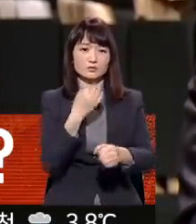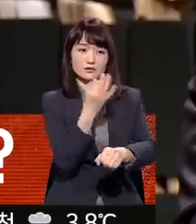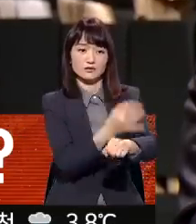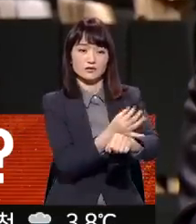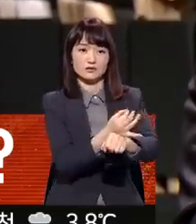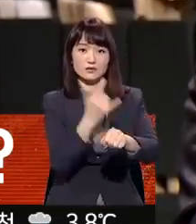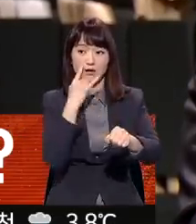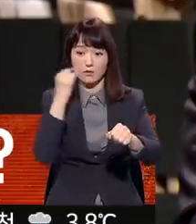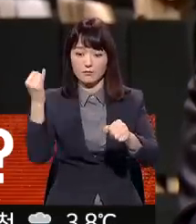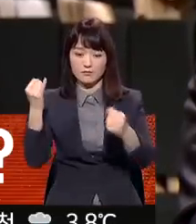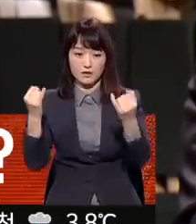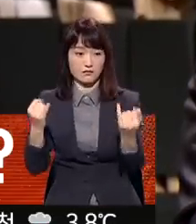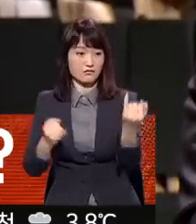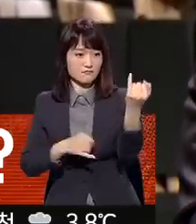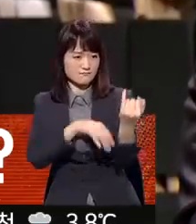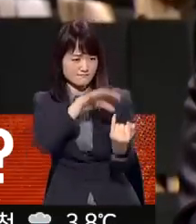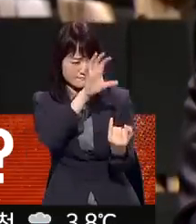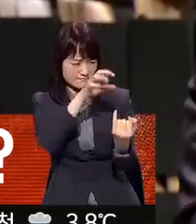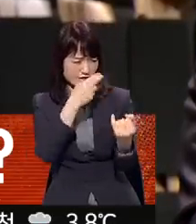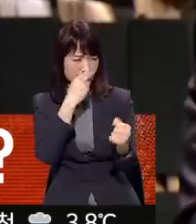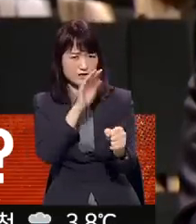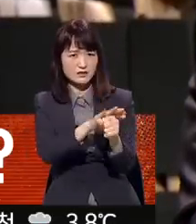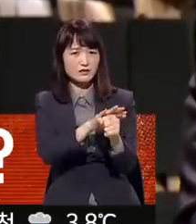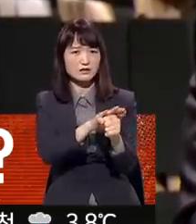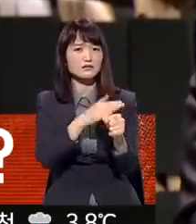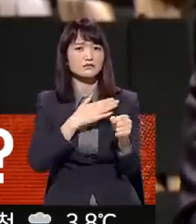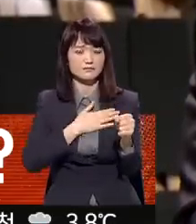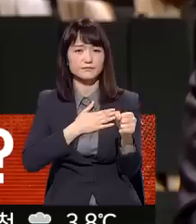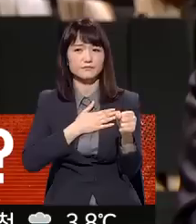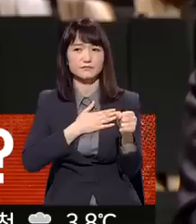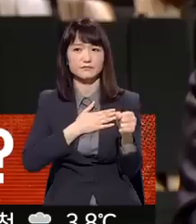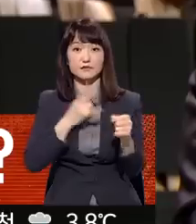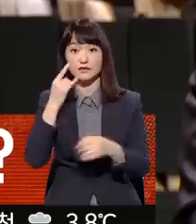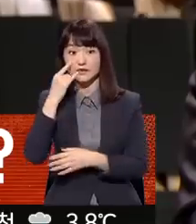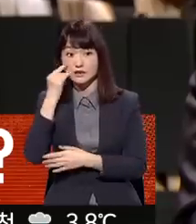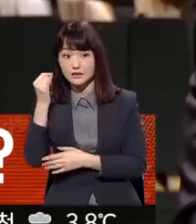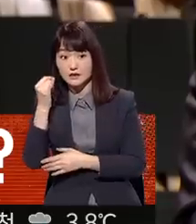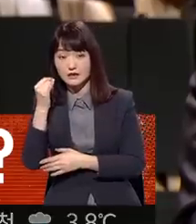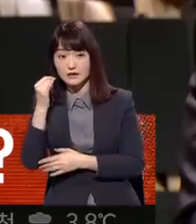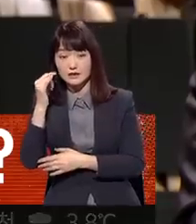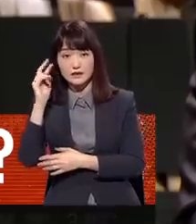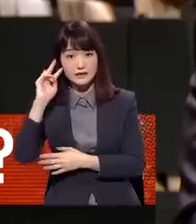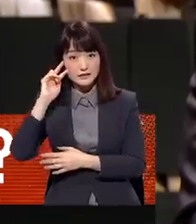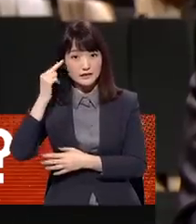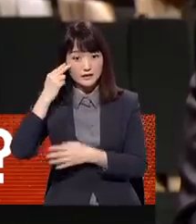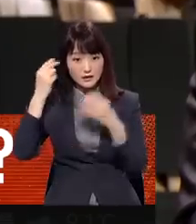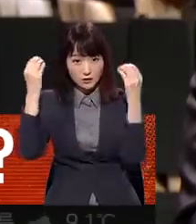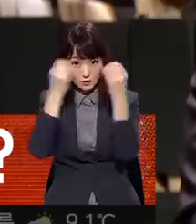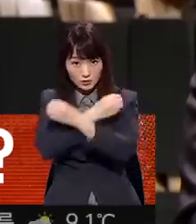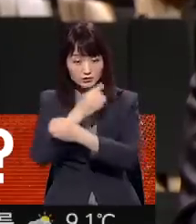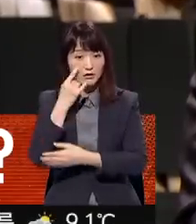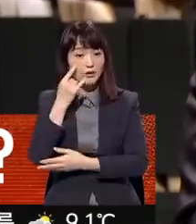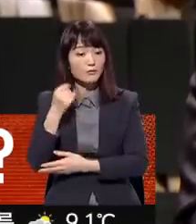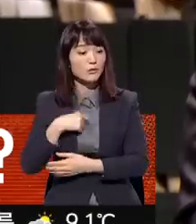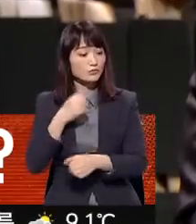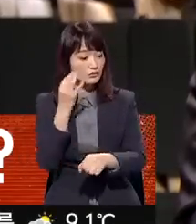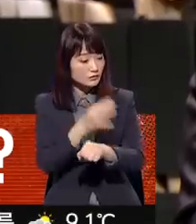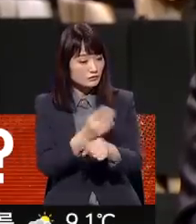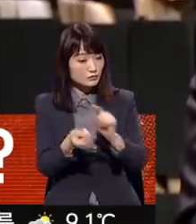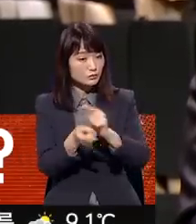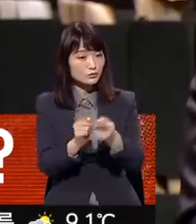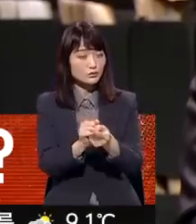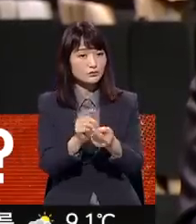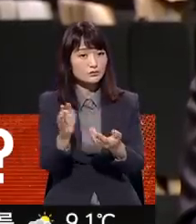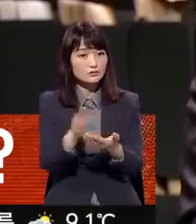언니만 혼냈다면 억울한 감정이 들 거예요. 그리고 엄마가 잘못 아신 거잖아요. 엄마가 사줬는데 왜 같이 안 입어?